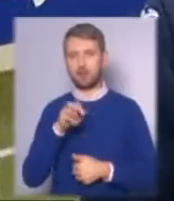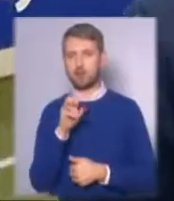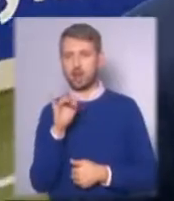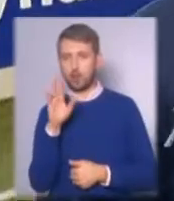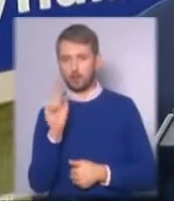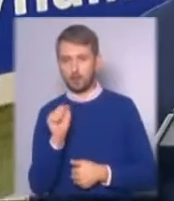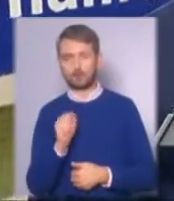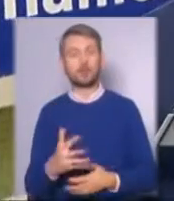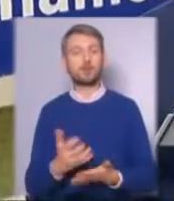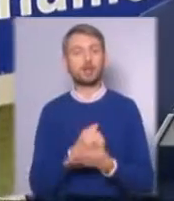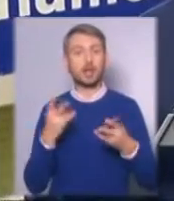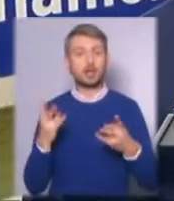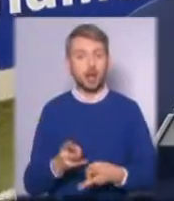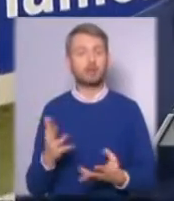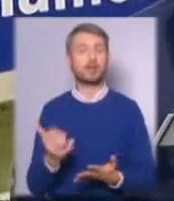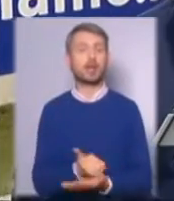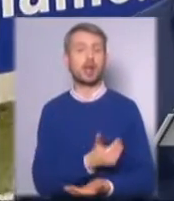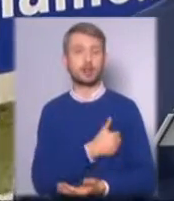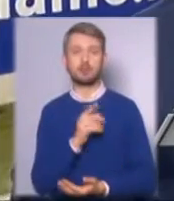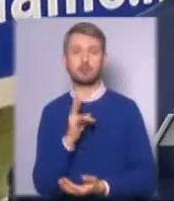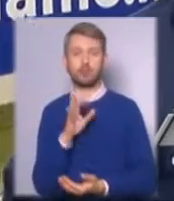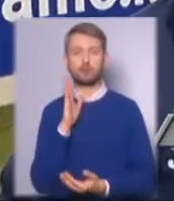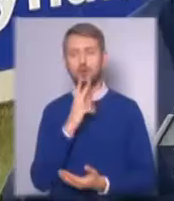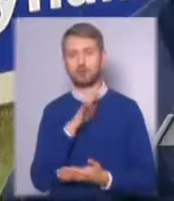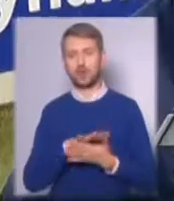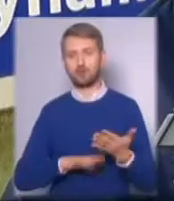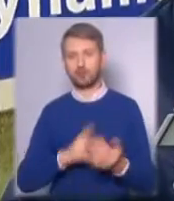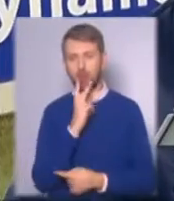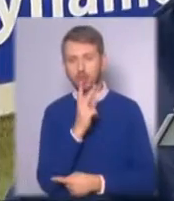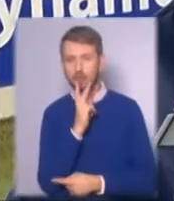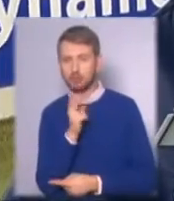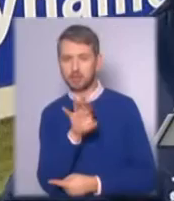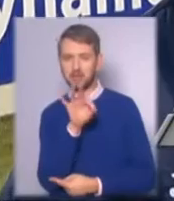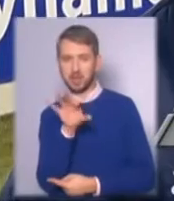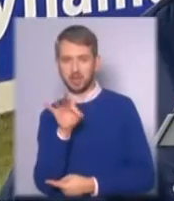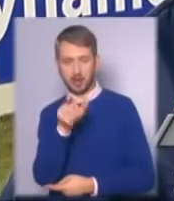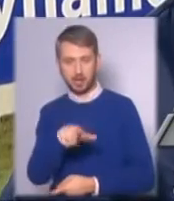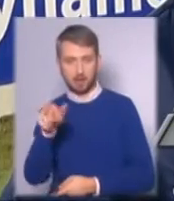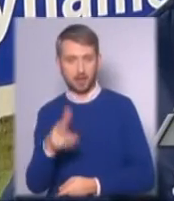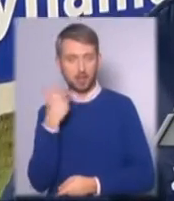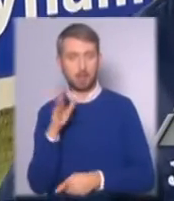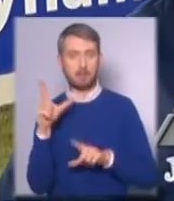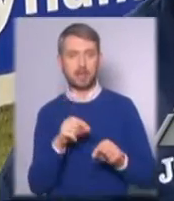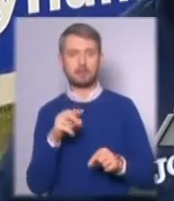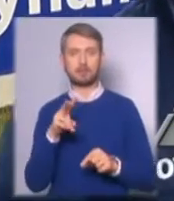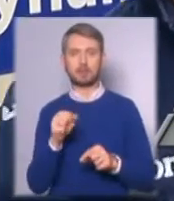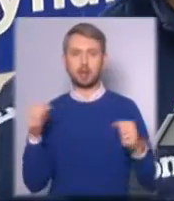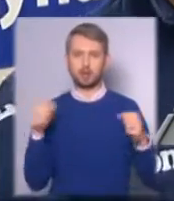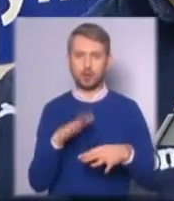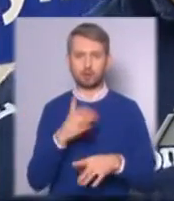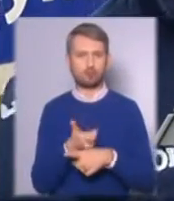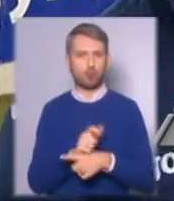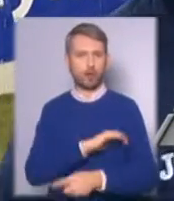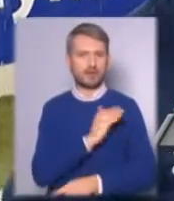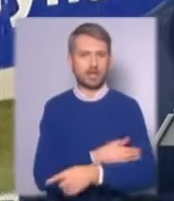Выиграть надо, выиграть хотим, но будем продолжать смотреть ребят. Когда поедем на сборы и будут более сильные команды,